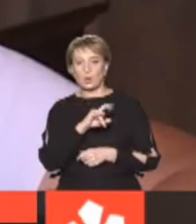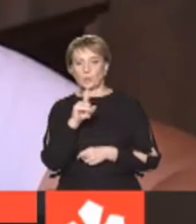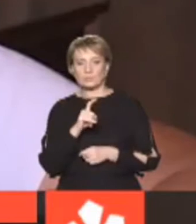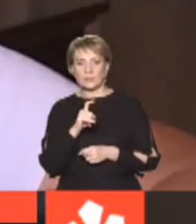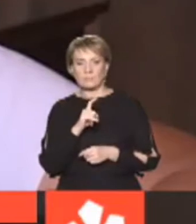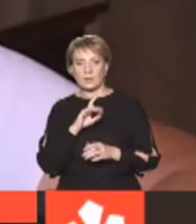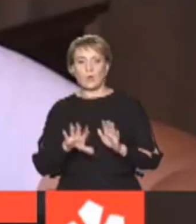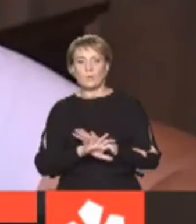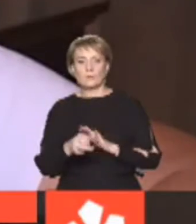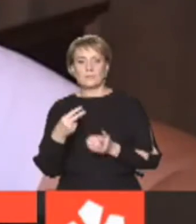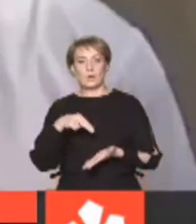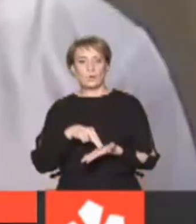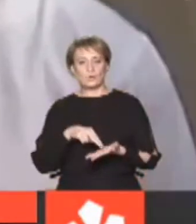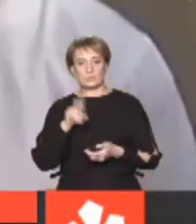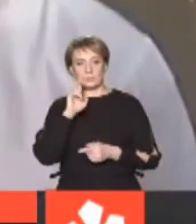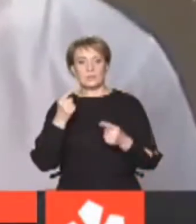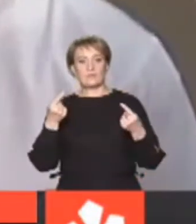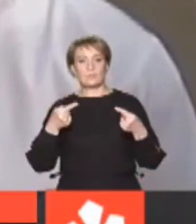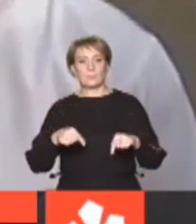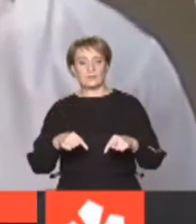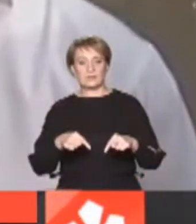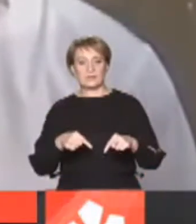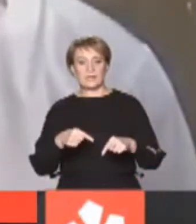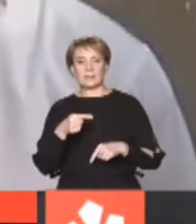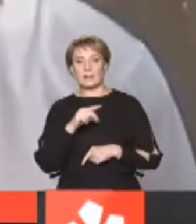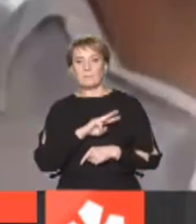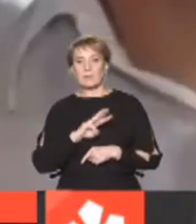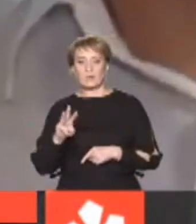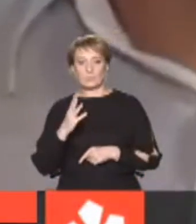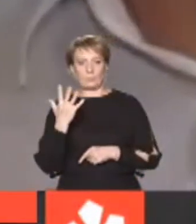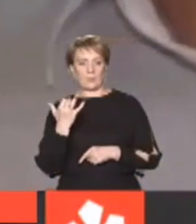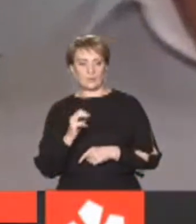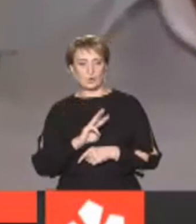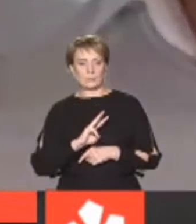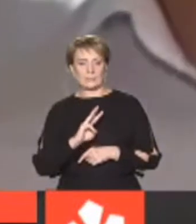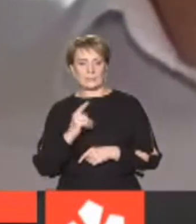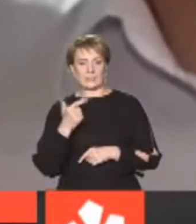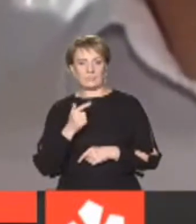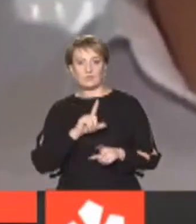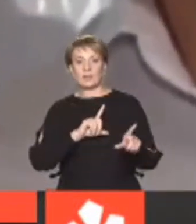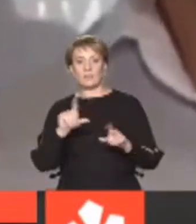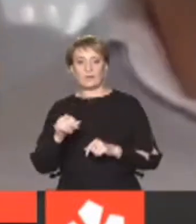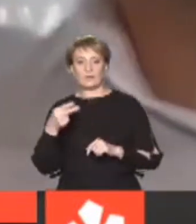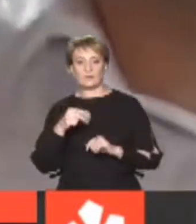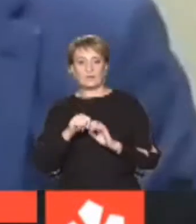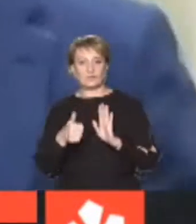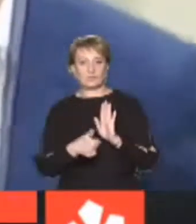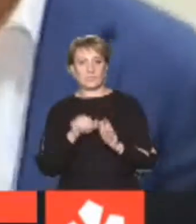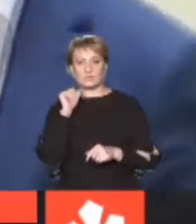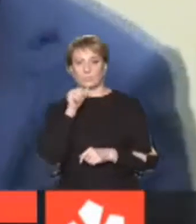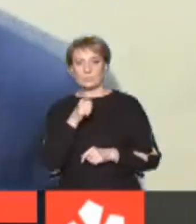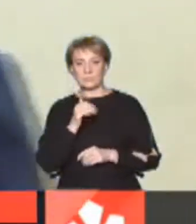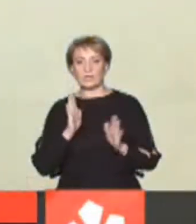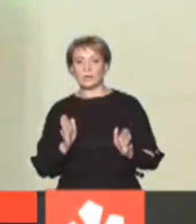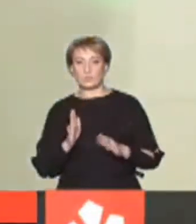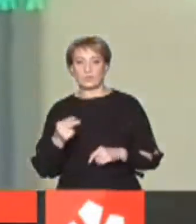оборудках, які коштували державі збитків на 1,5 мільярда гривень. З України він виїхав у 2016 році. І лише